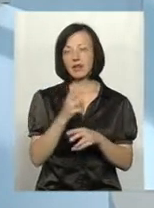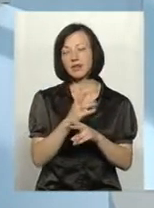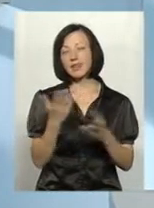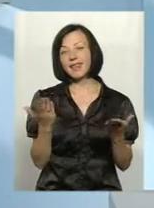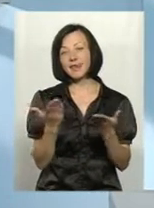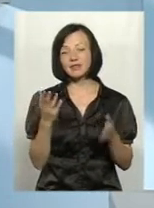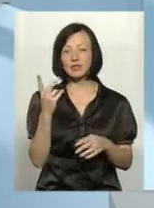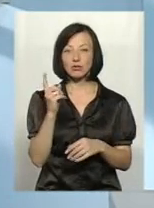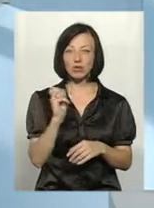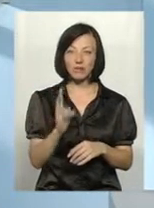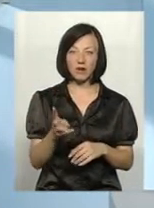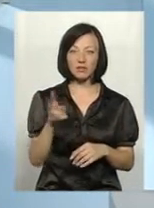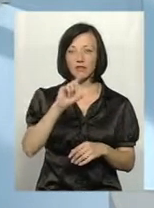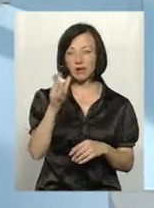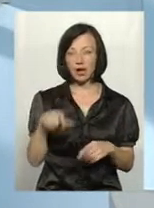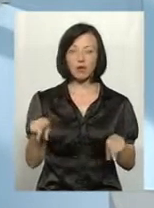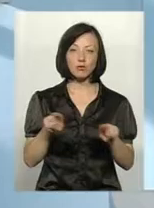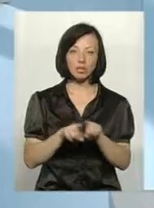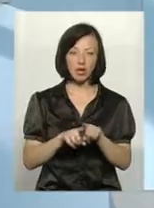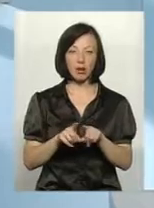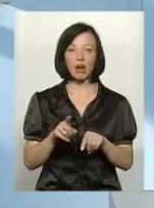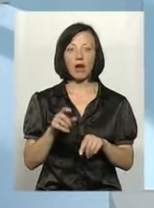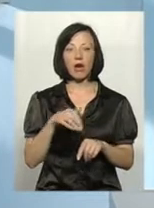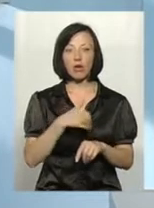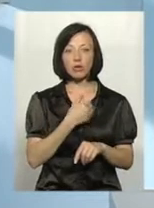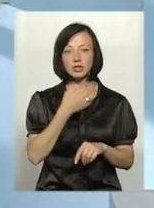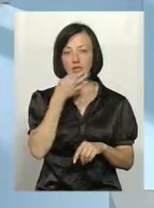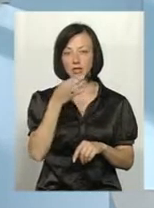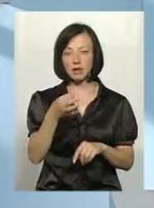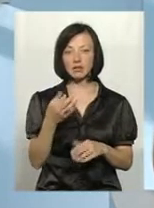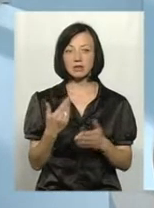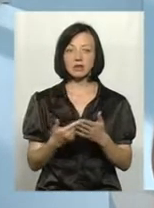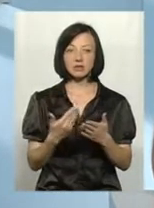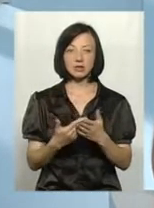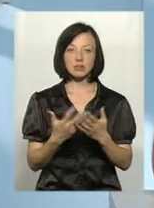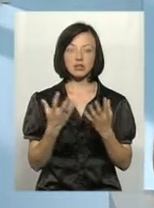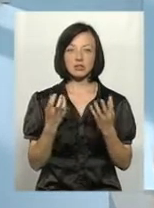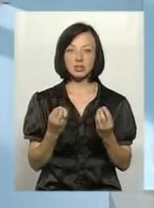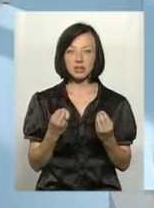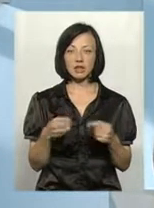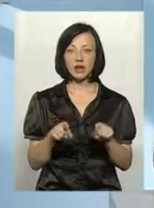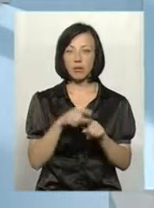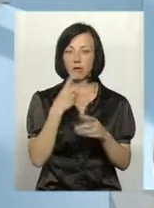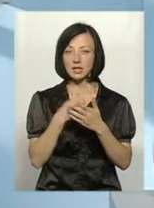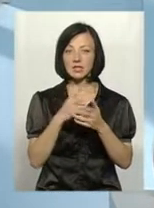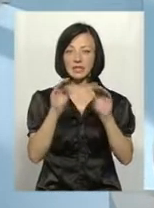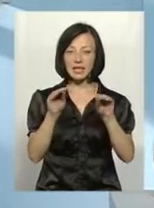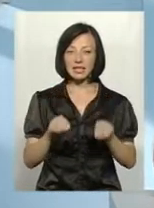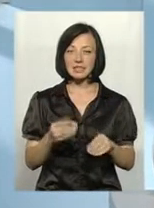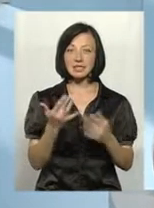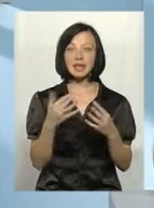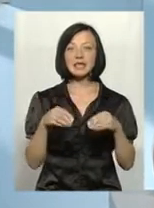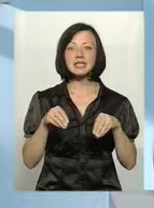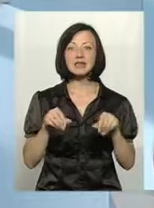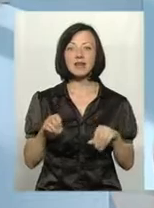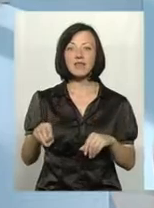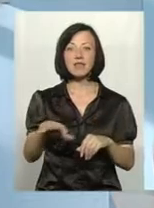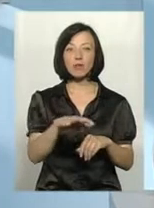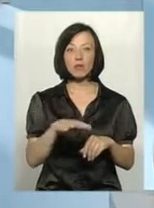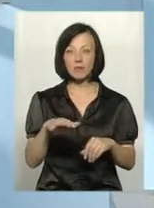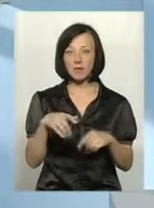тисяч доларів в Італії, може і так, може і ні. Але я вам хочу сказати, наведіть ще тоді статистику, а скільки землі в Європі продається?